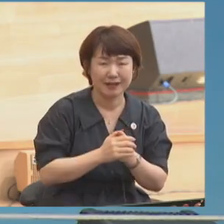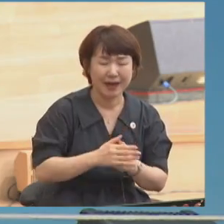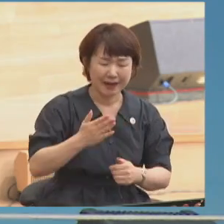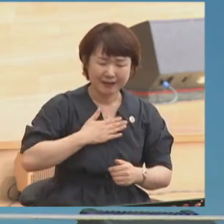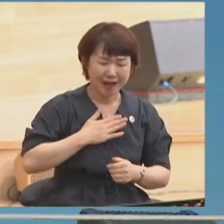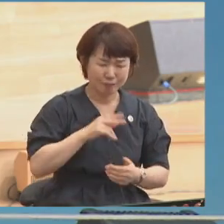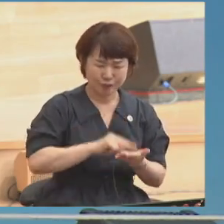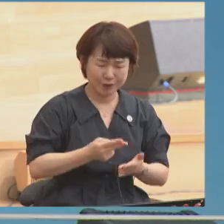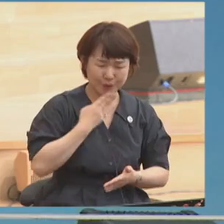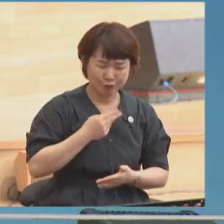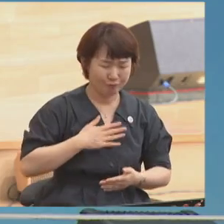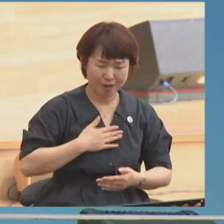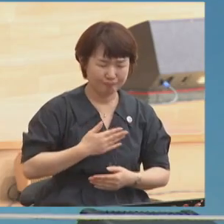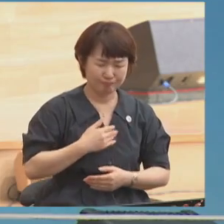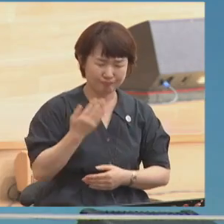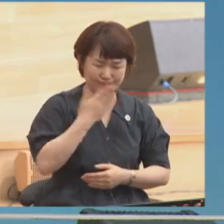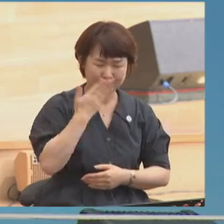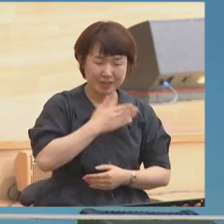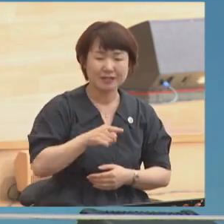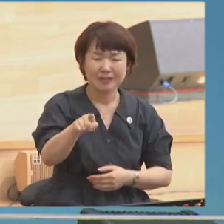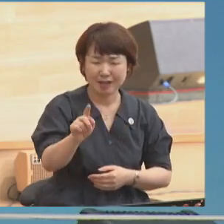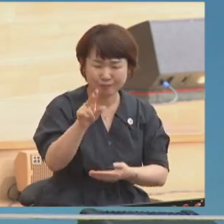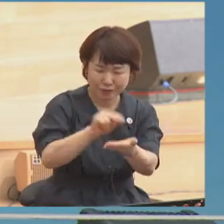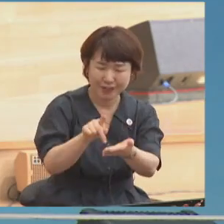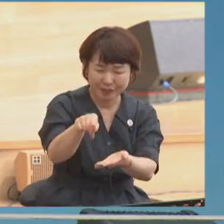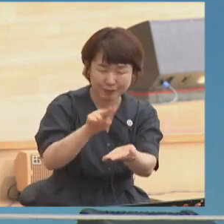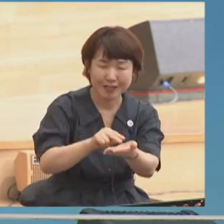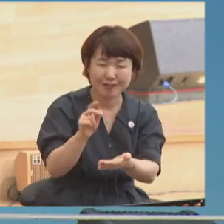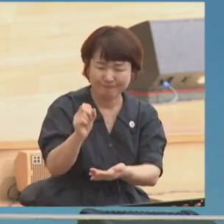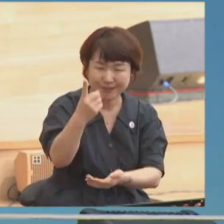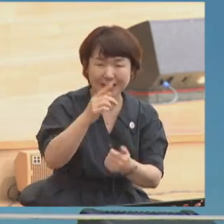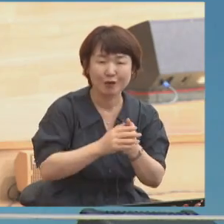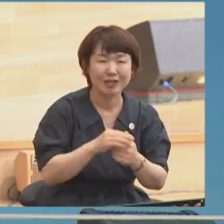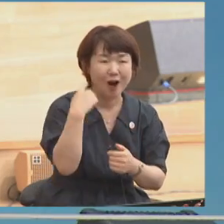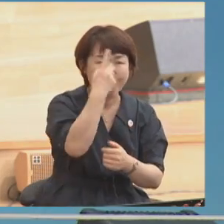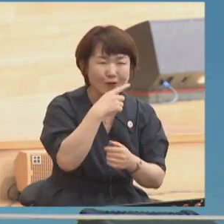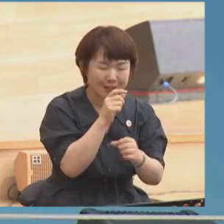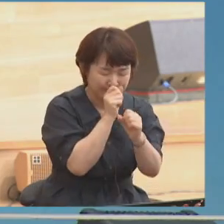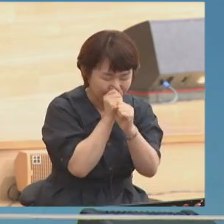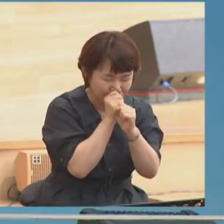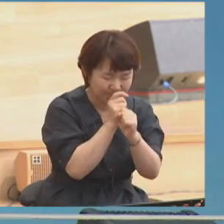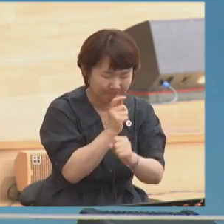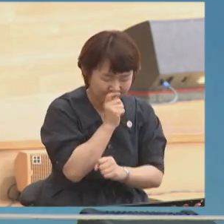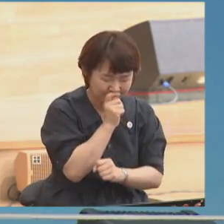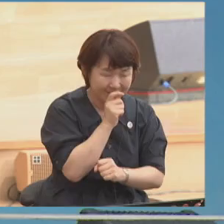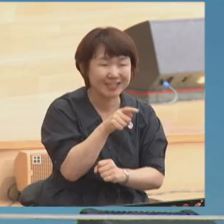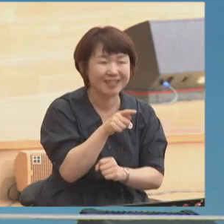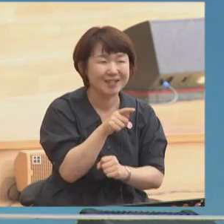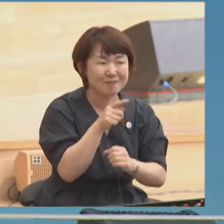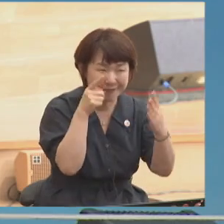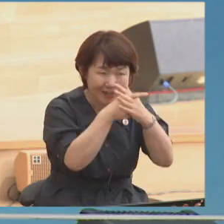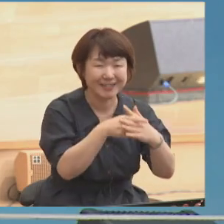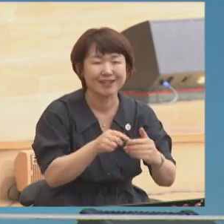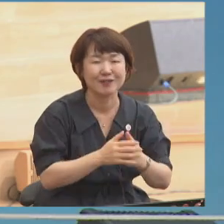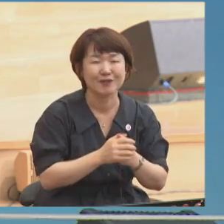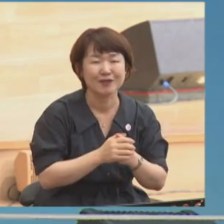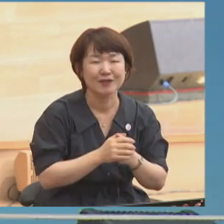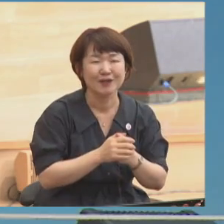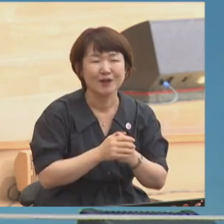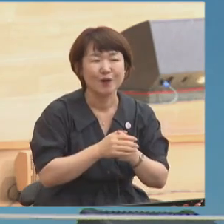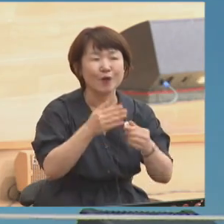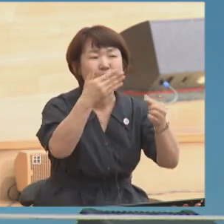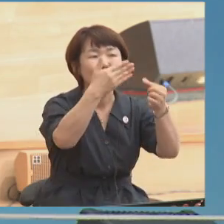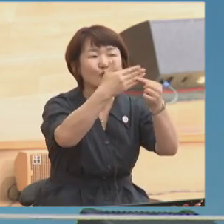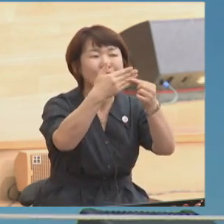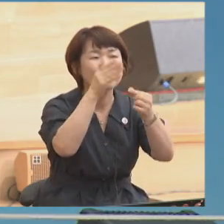아무 문제가 없는데 당신이 문제라는 걸 온몸으로 다 얘기하고 있는 거예요. 여러분, 이어서 구절에 보면 하나님이